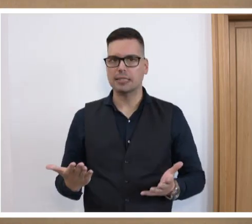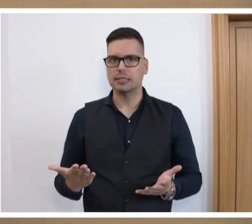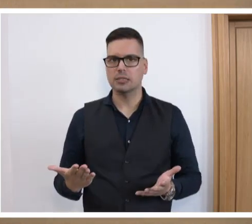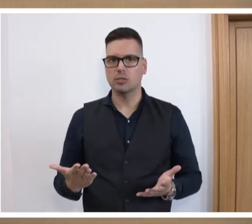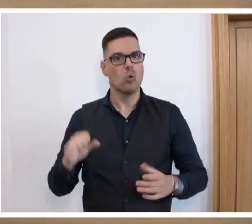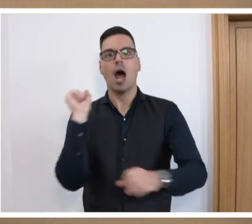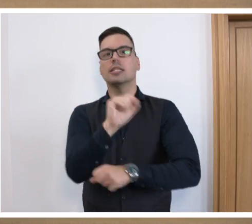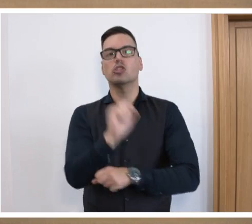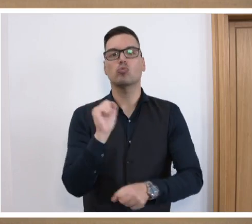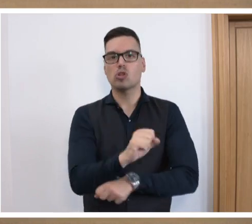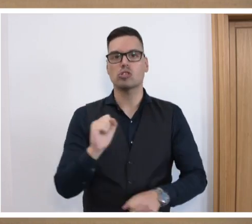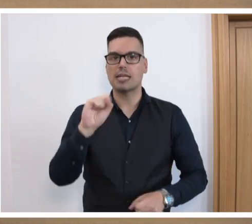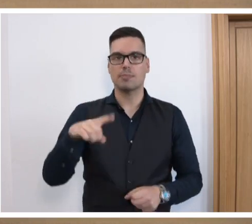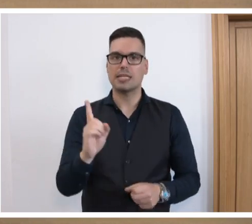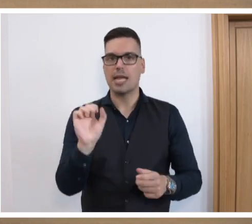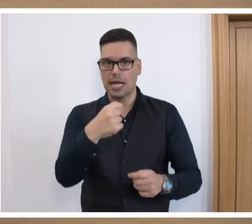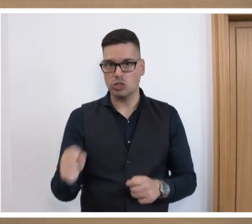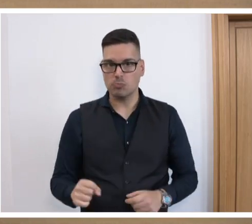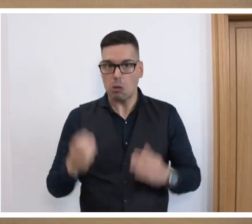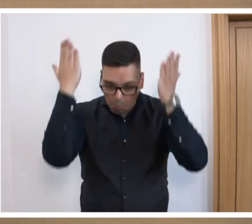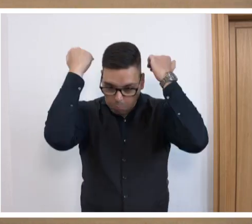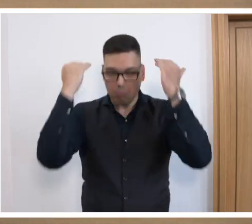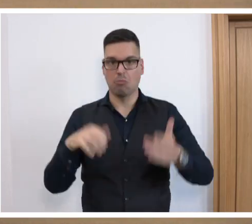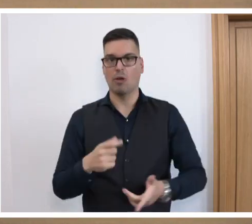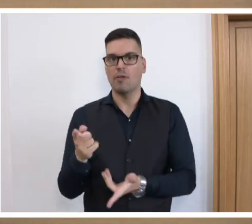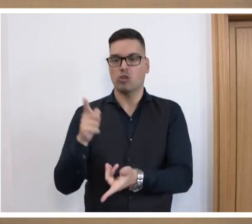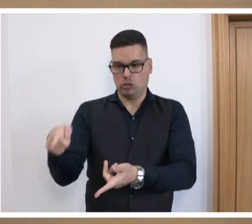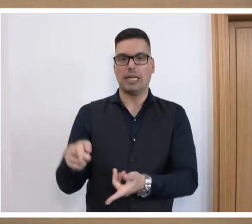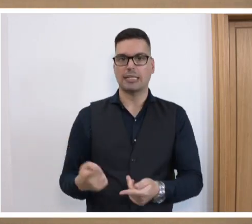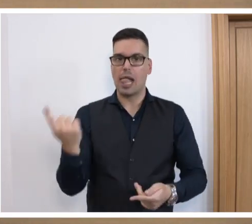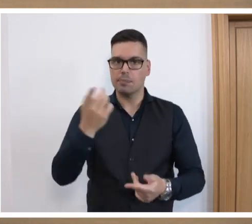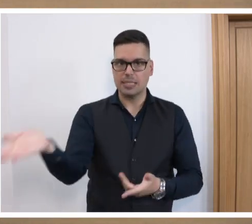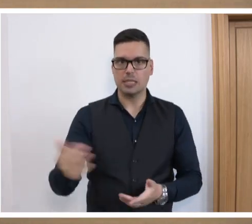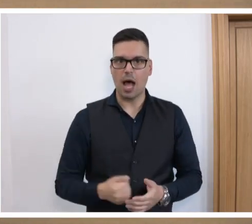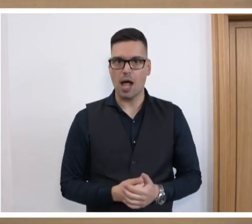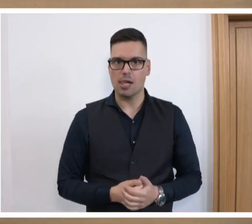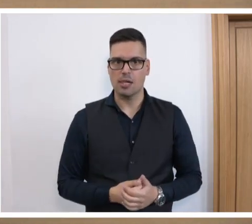nicht mehr durchsetzen, der SPD? Haben wir ja vor kurzem auch gesehen. Vielleicht ist das auch ein Signal.